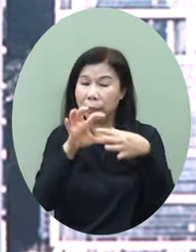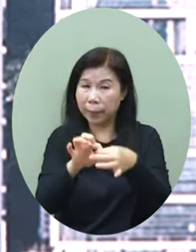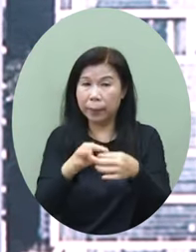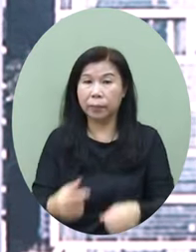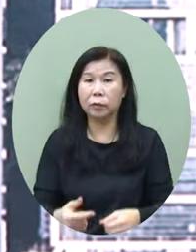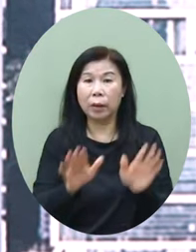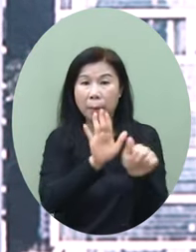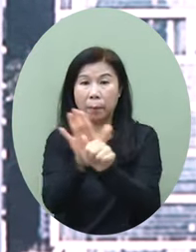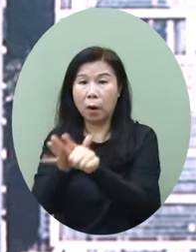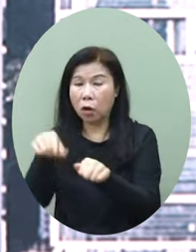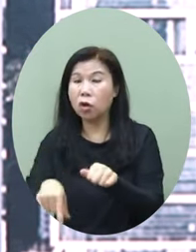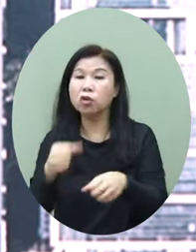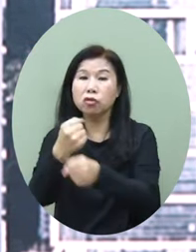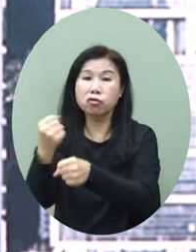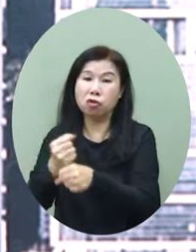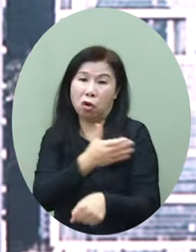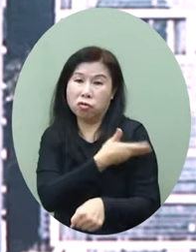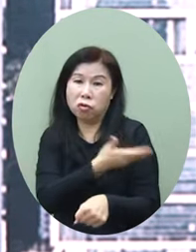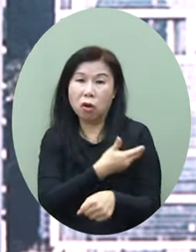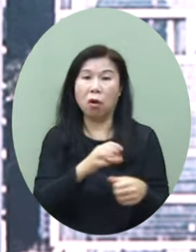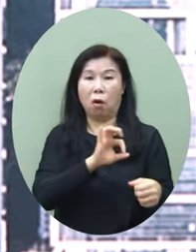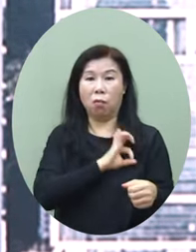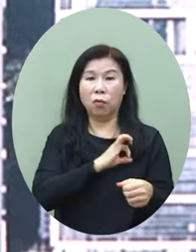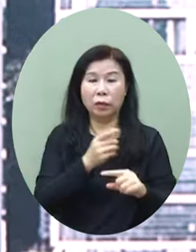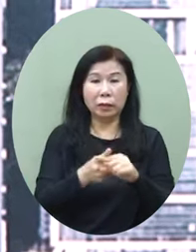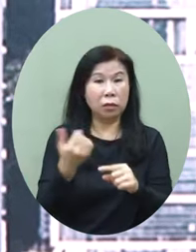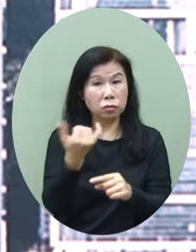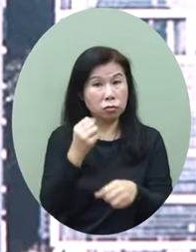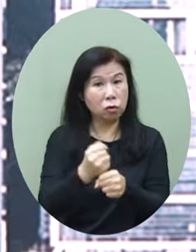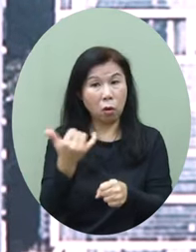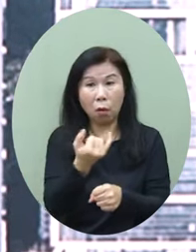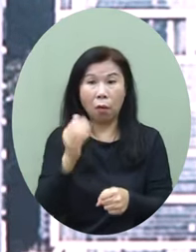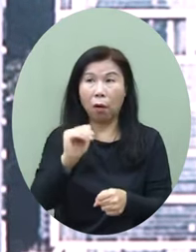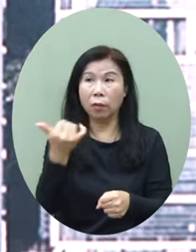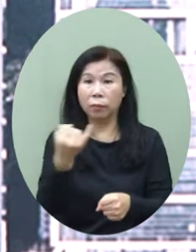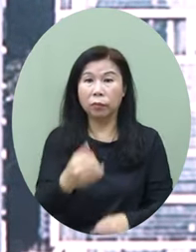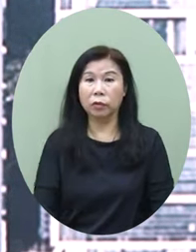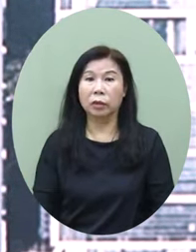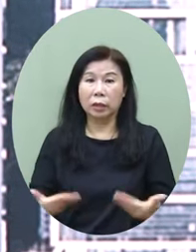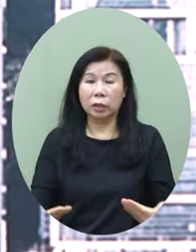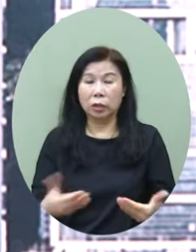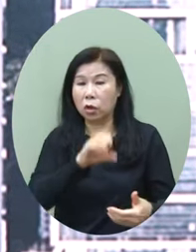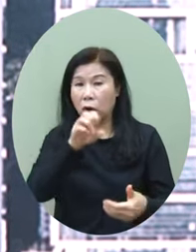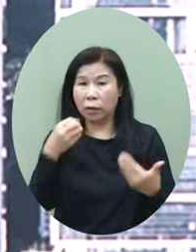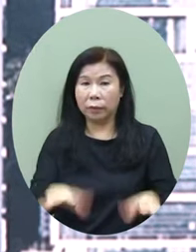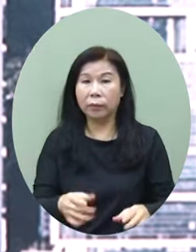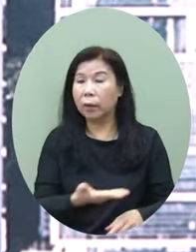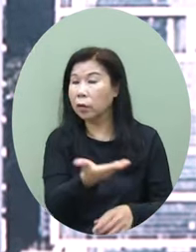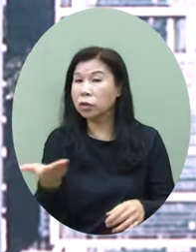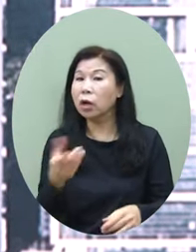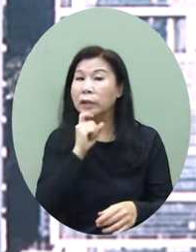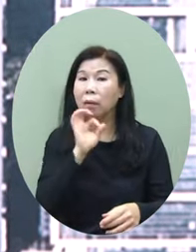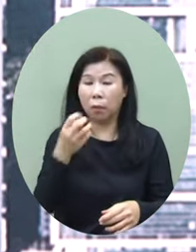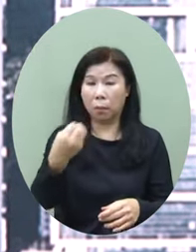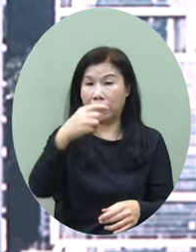協助我們工作的機構的能力我今天跟大家交代到這裡看看大家有甚麼